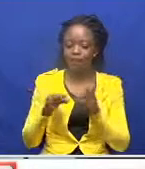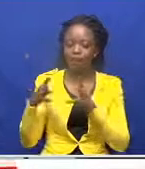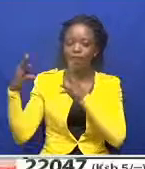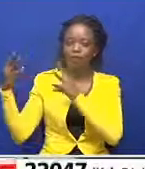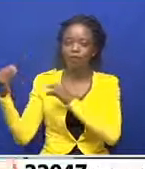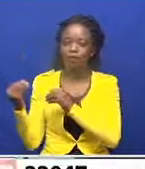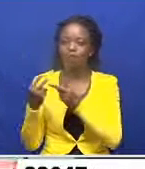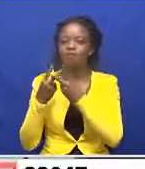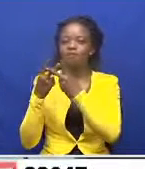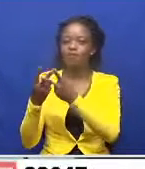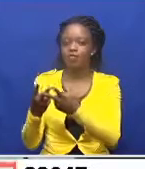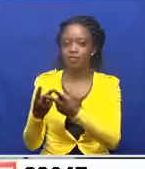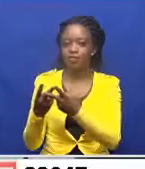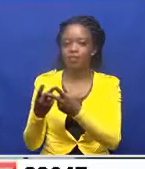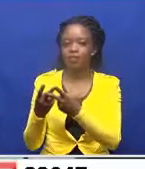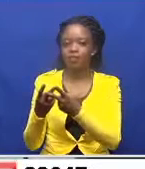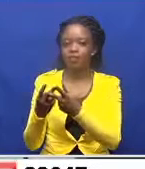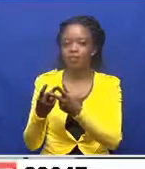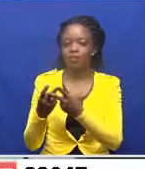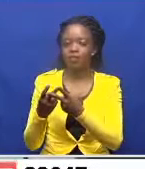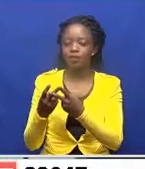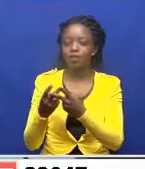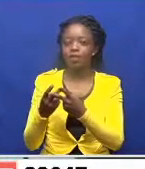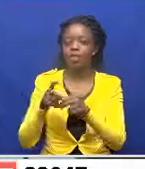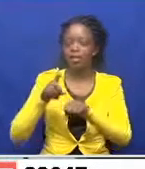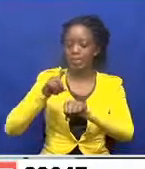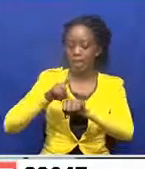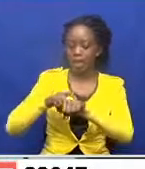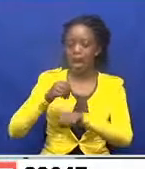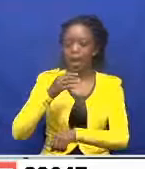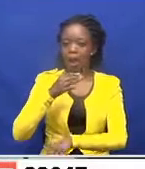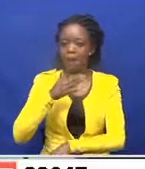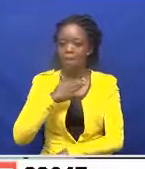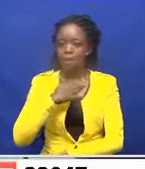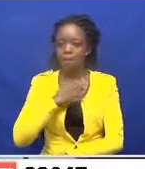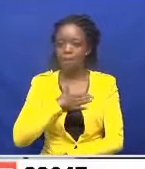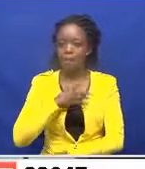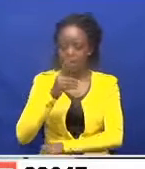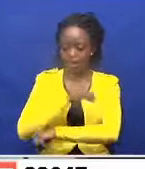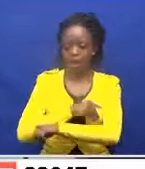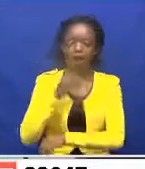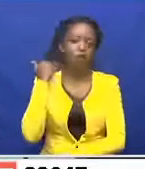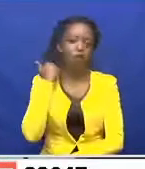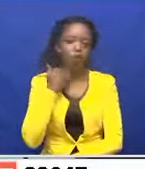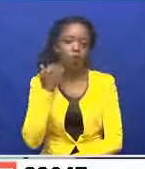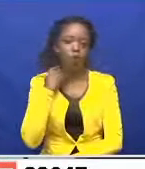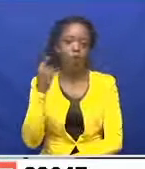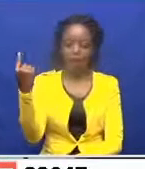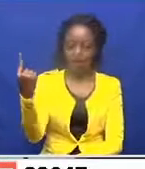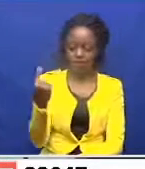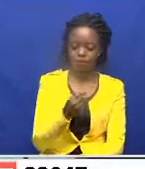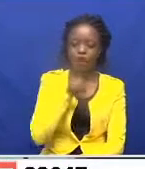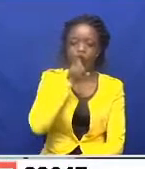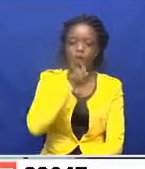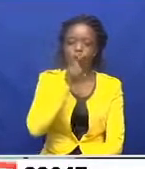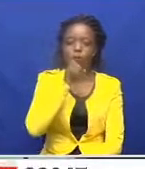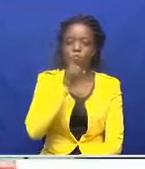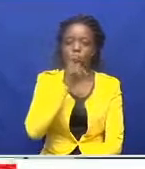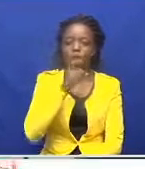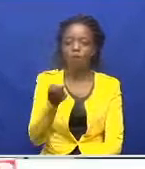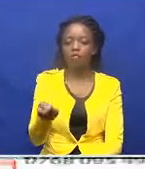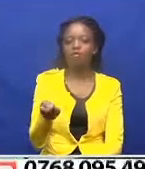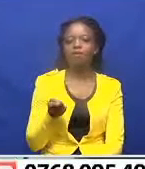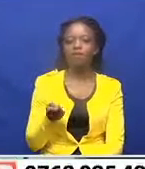kutembea, lakini kukafanikiwa hiyo siku watu wakakuja kuiba kuku zetu.